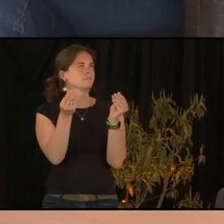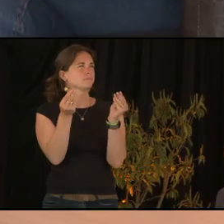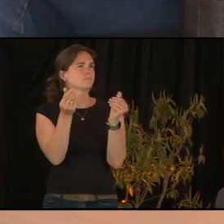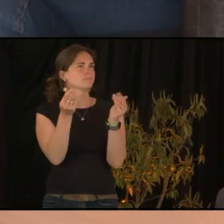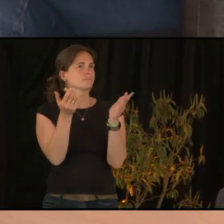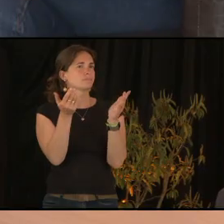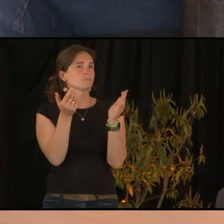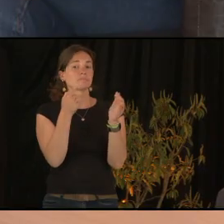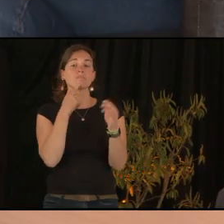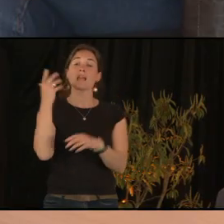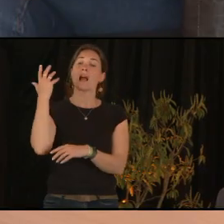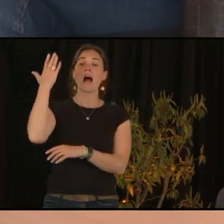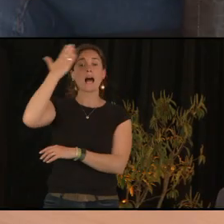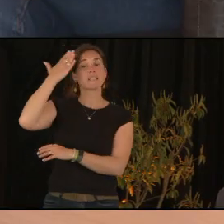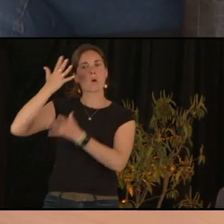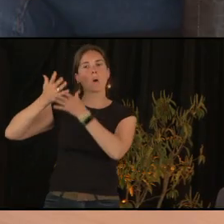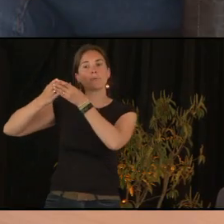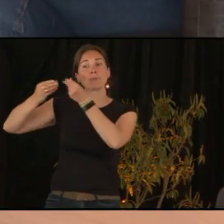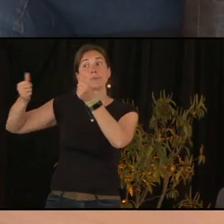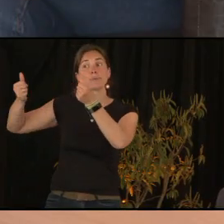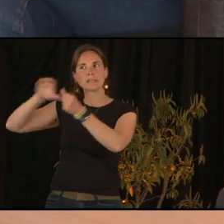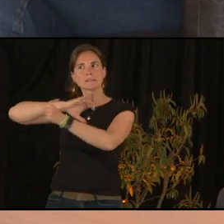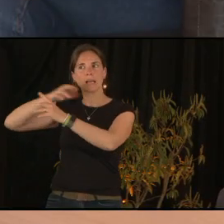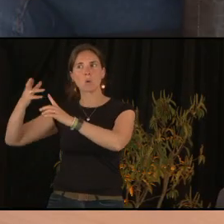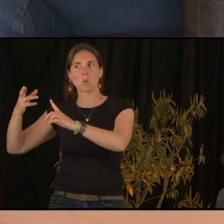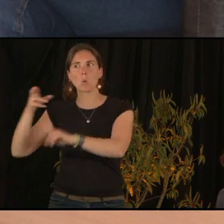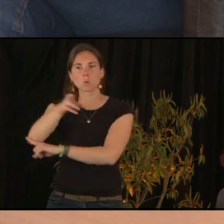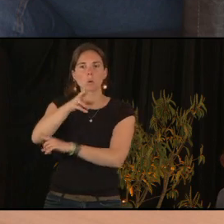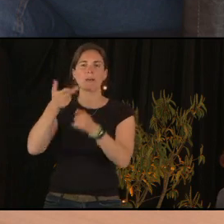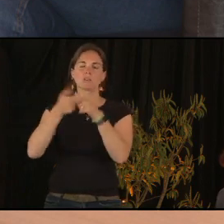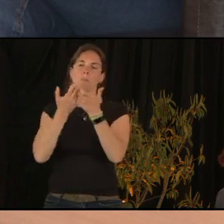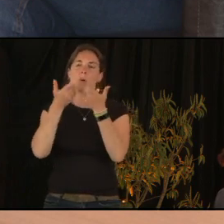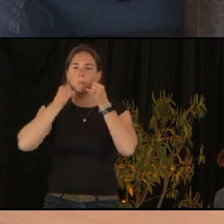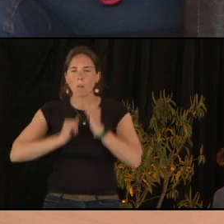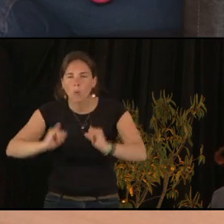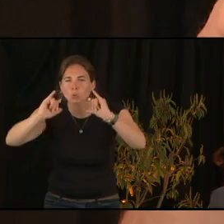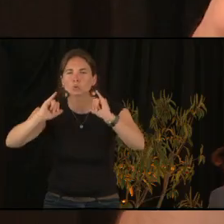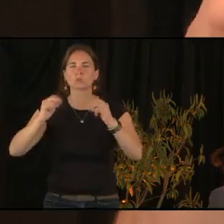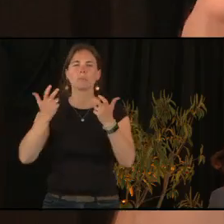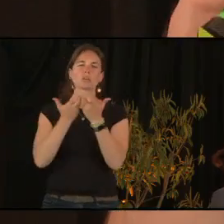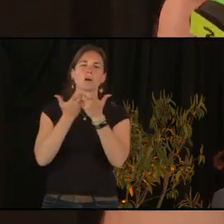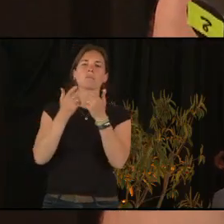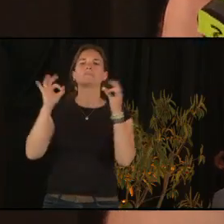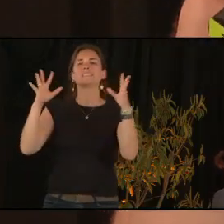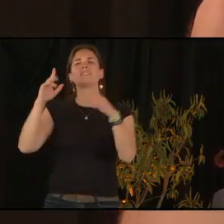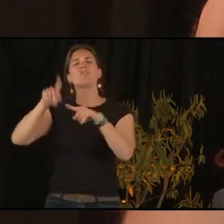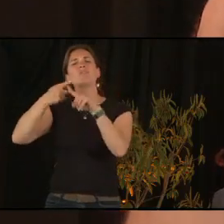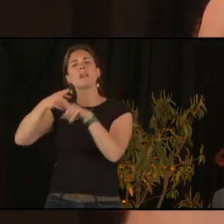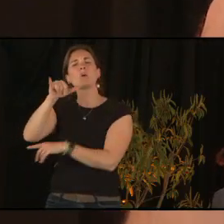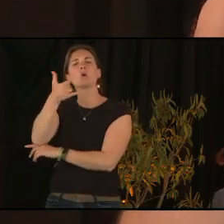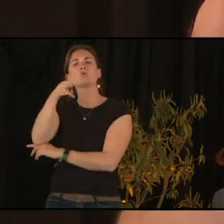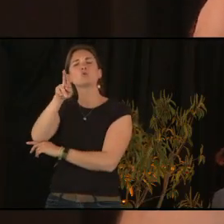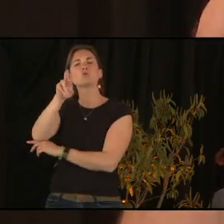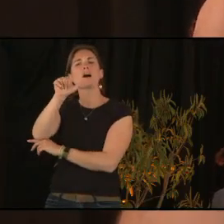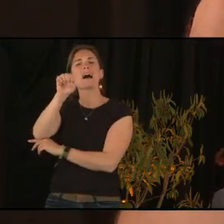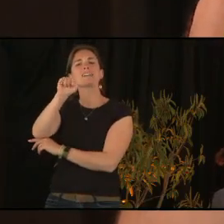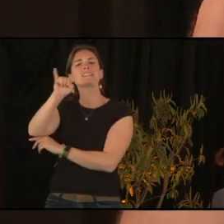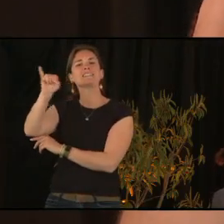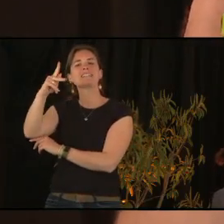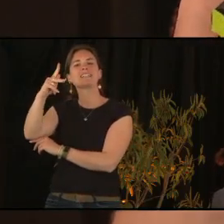de faire revivre des animaux disparus. Donc de faire revivre des mammouths, de faire revivre des animaux, un peu comme le Jurassic Park, mais là c'était le Pléistocène